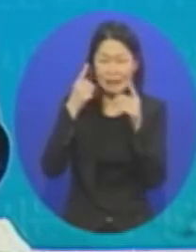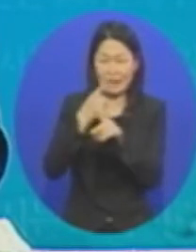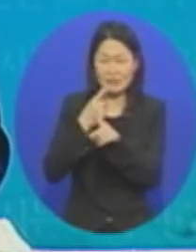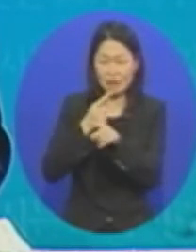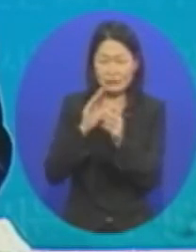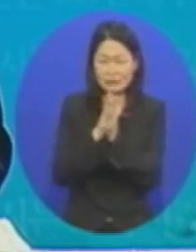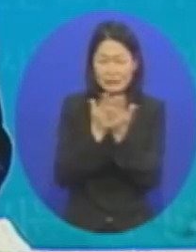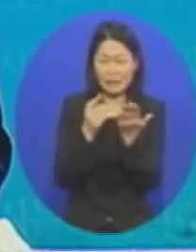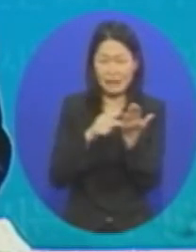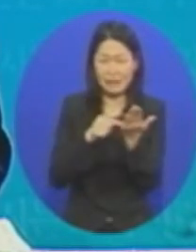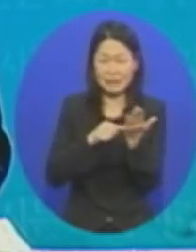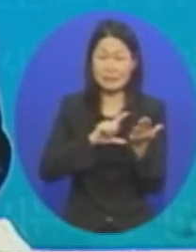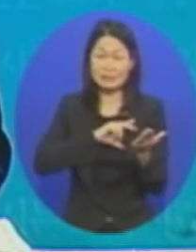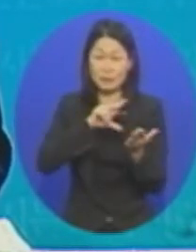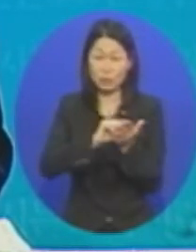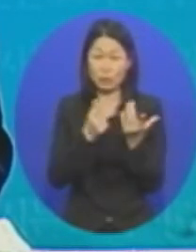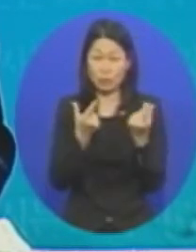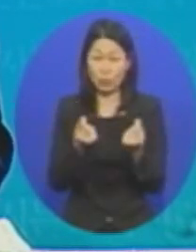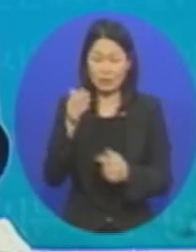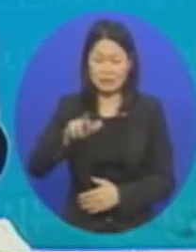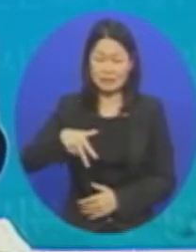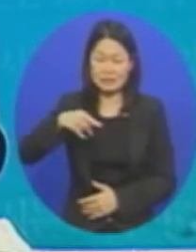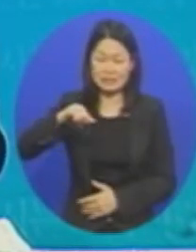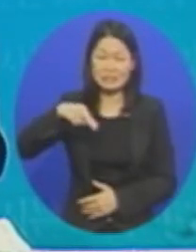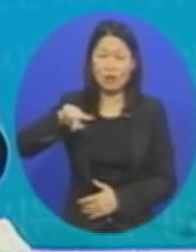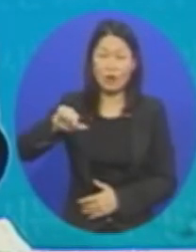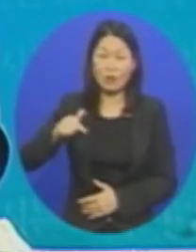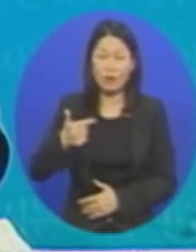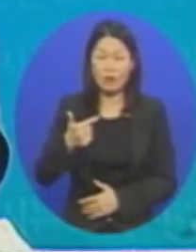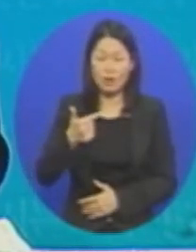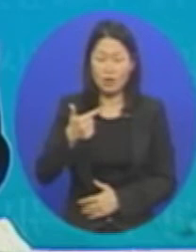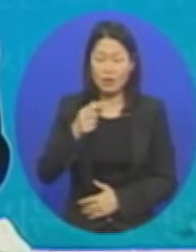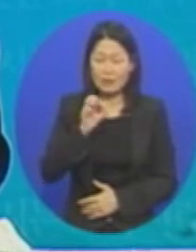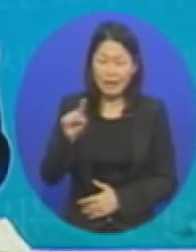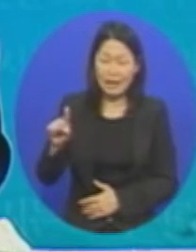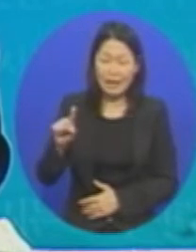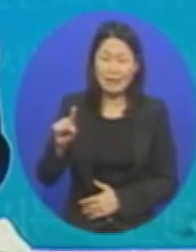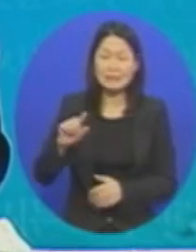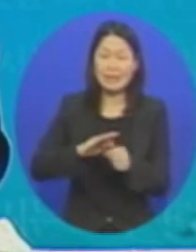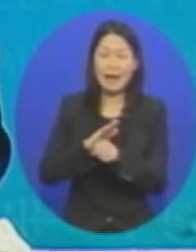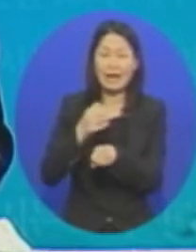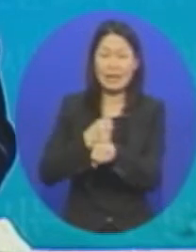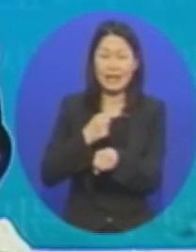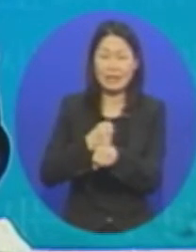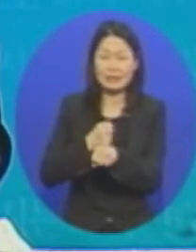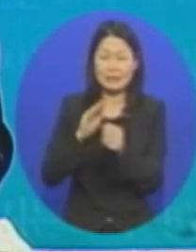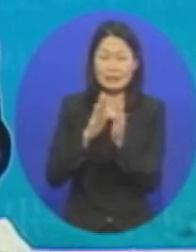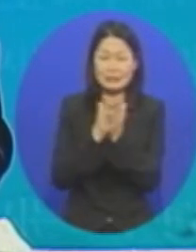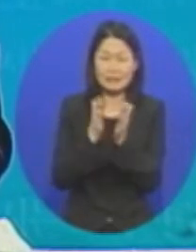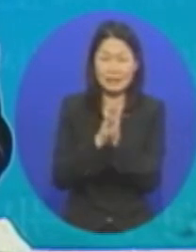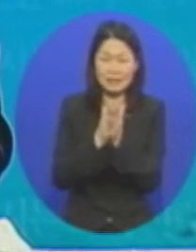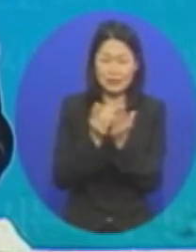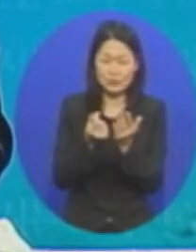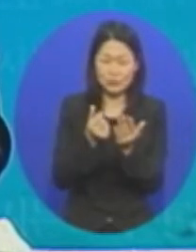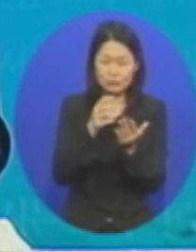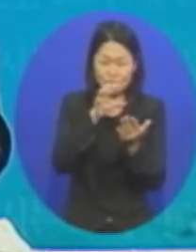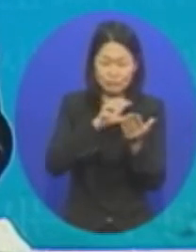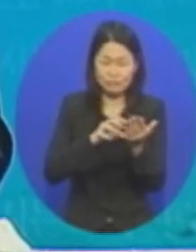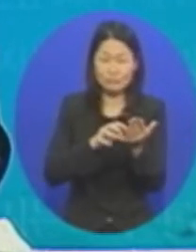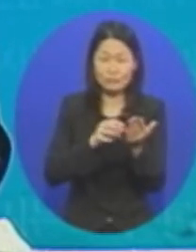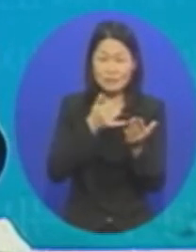뭐 제목은 똑같은 지성 r 사랑해 있지만 책은 많이 다듬어져 떠 라구요 추천 사서 달라고 그래서